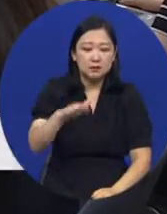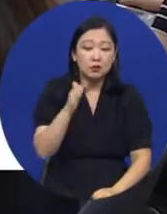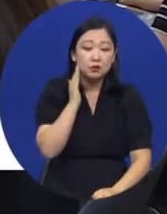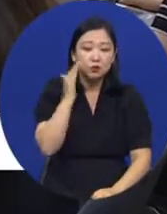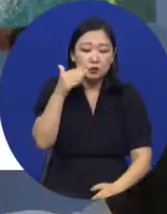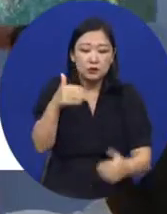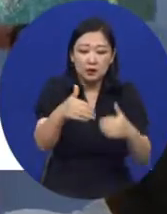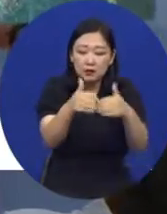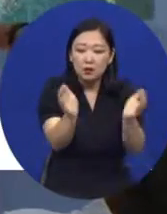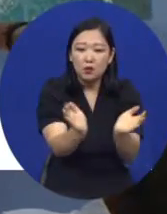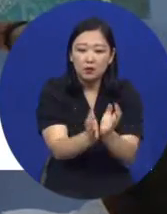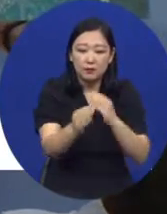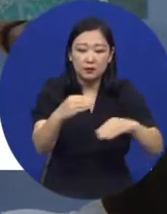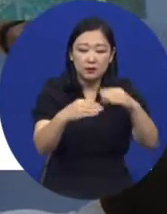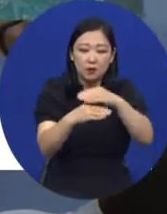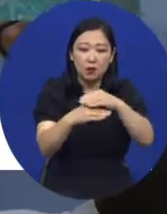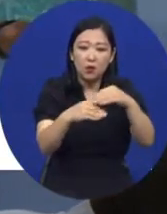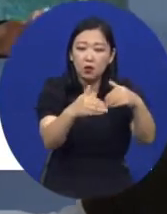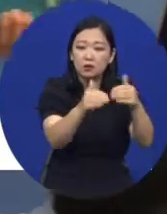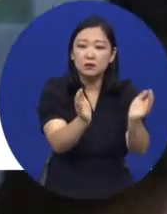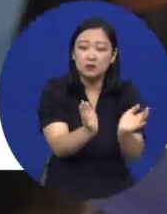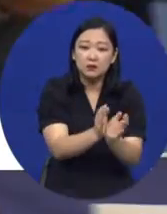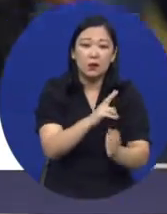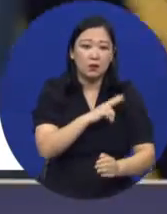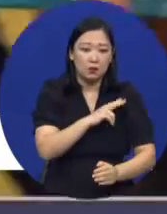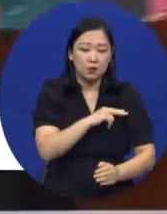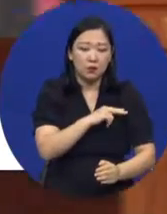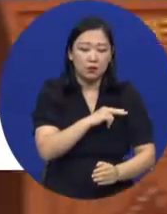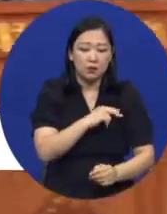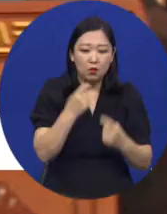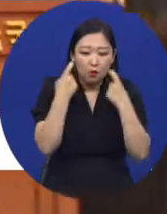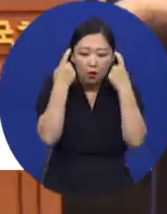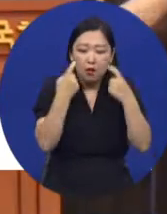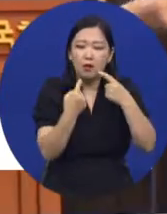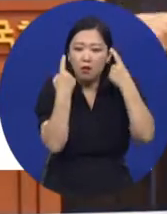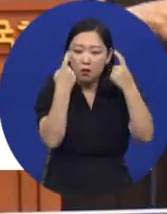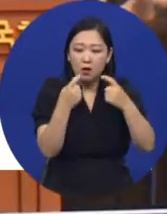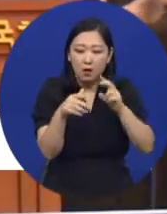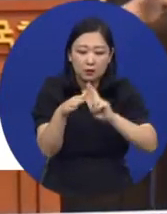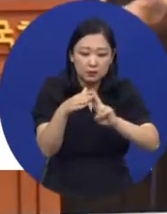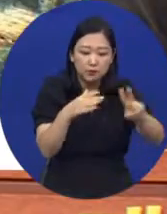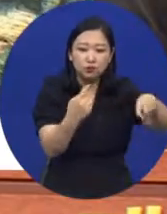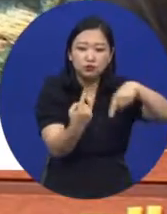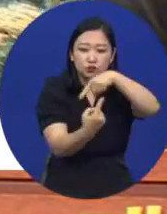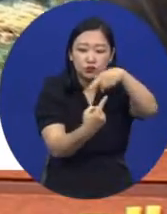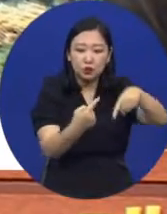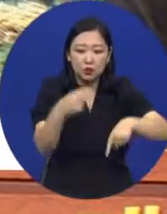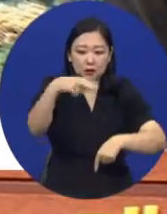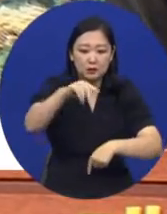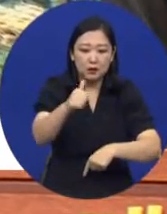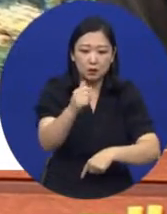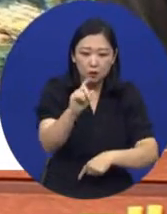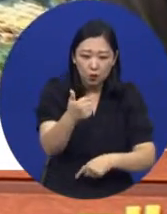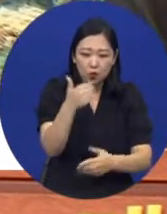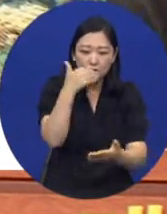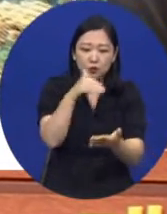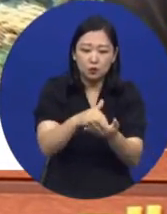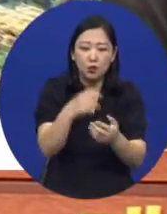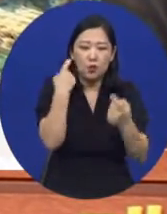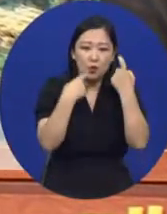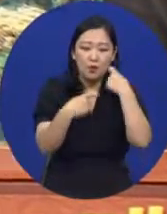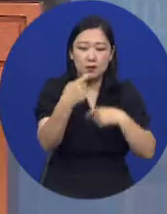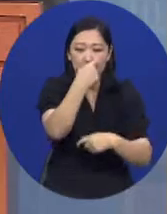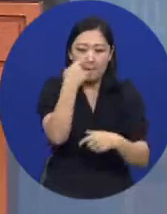녹색연합과 더불어민주당 전용기 국회의원은 관광 잠수함 운항으로 문섬의 안반과 산호군락이 훼손된 사실이